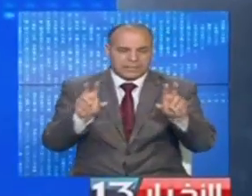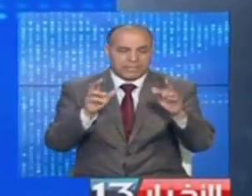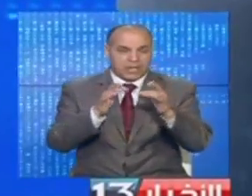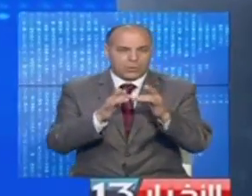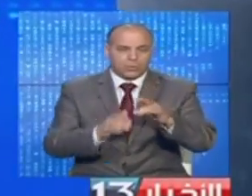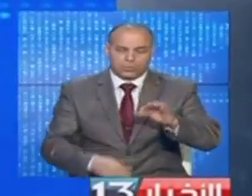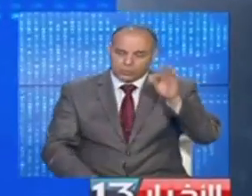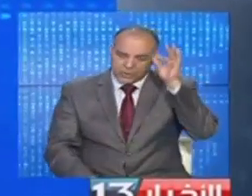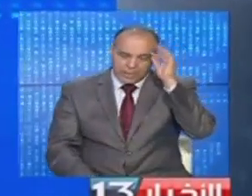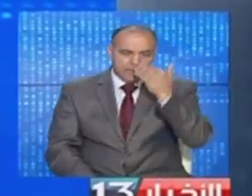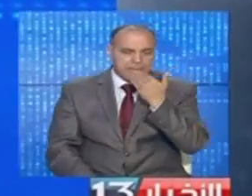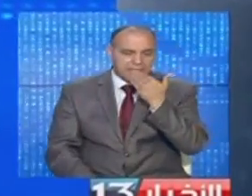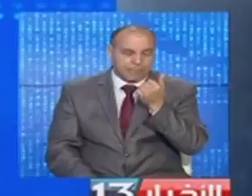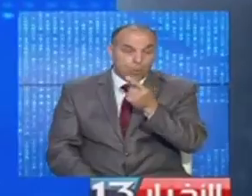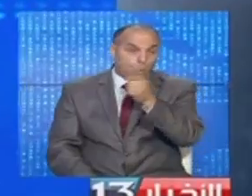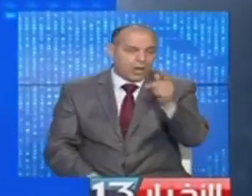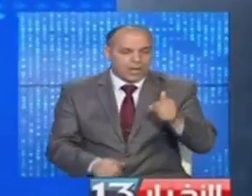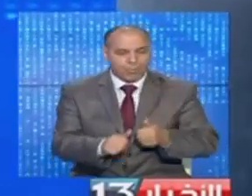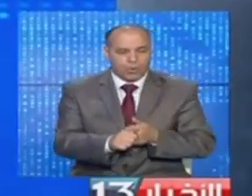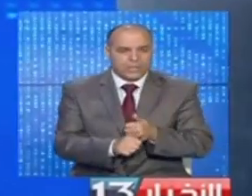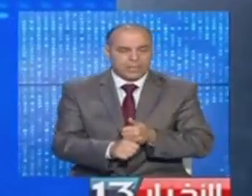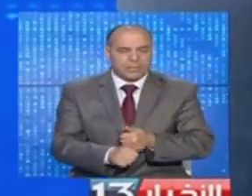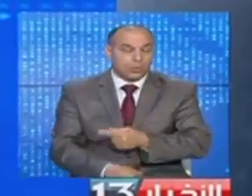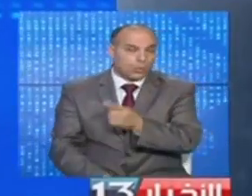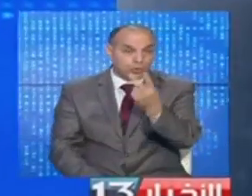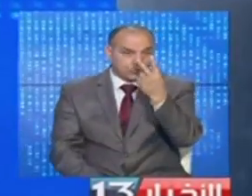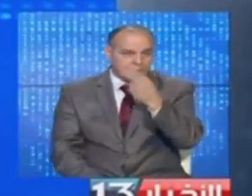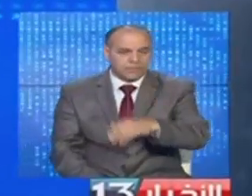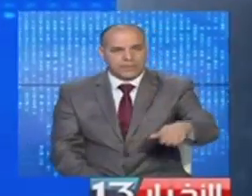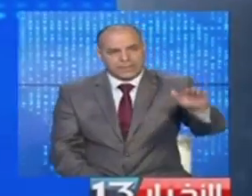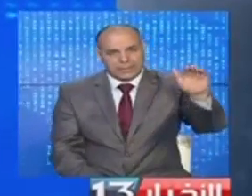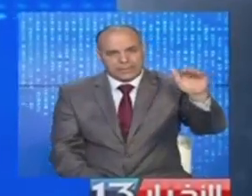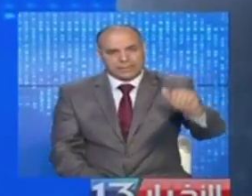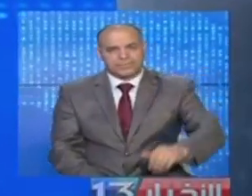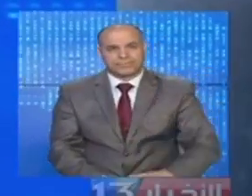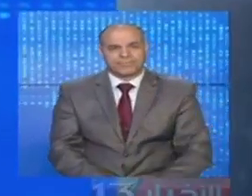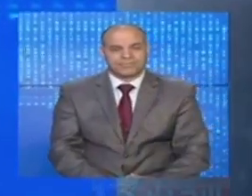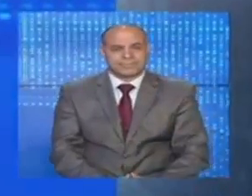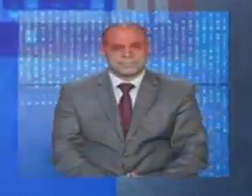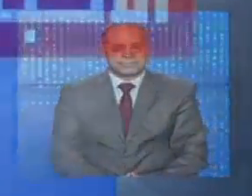بوابة التلفزة التونسية. شكرا على طيب المتابعة مشاهدينا الكرام، وإلى اللقاء.